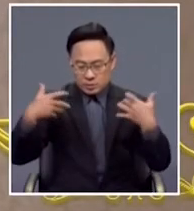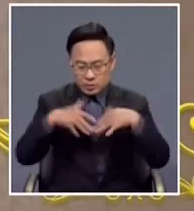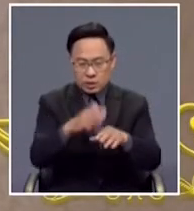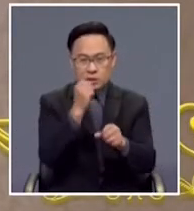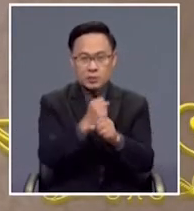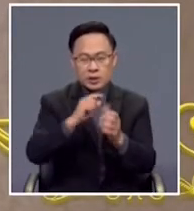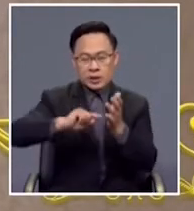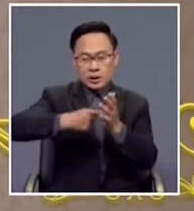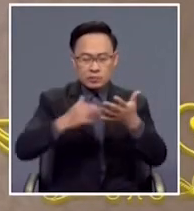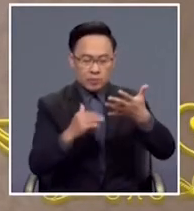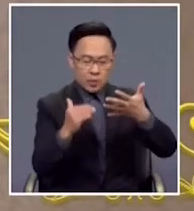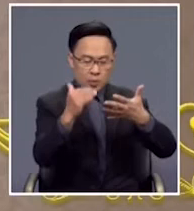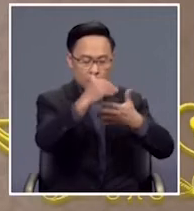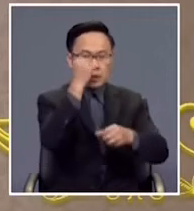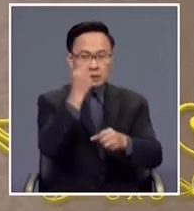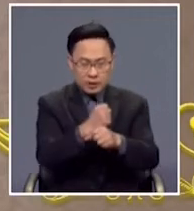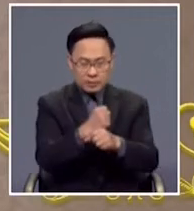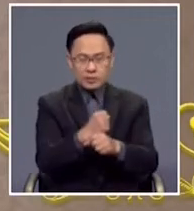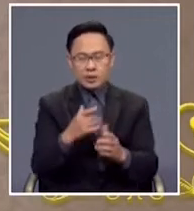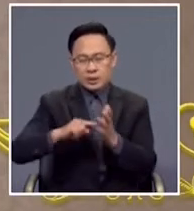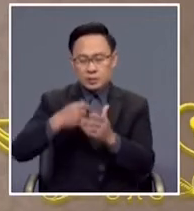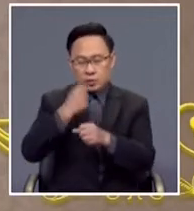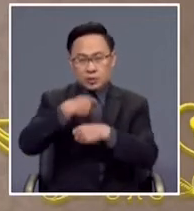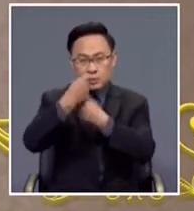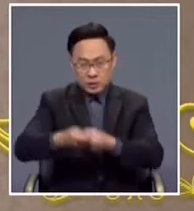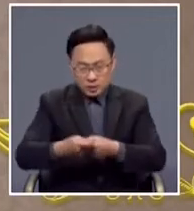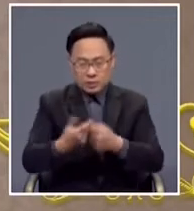ตั้งแต่ต้นทางแหล่งผลิตภาคเกษตรอุตส